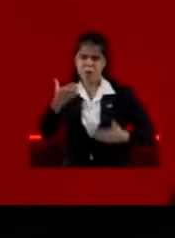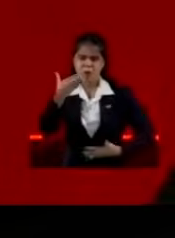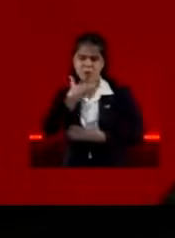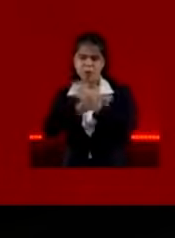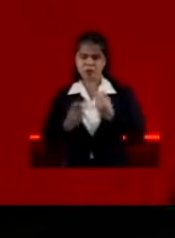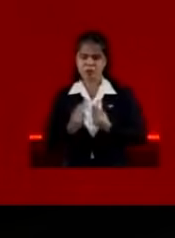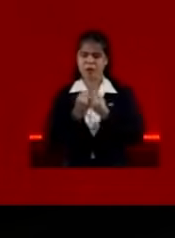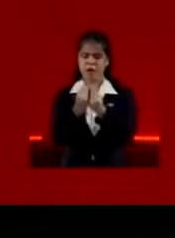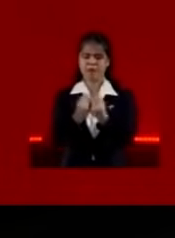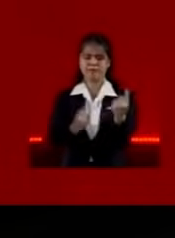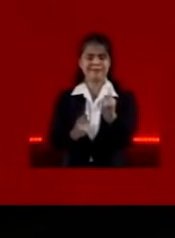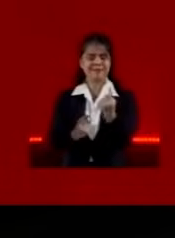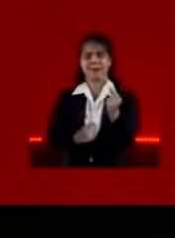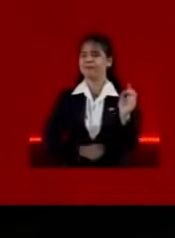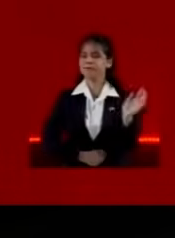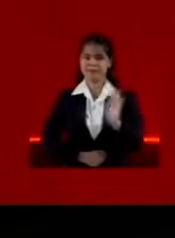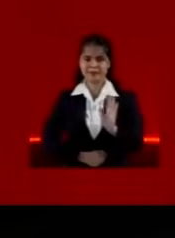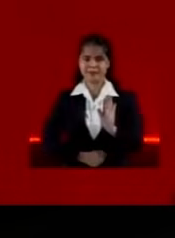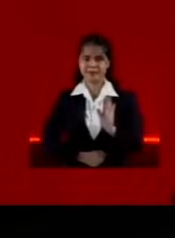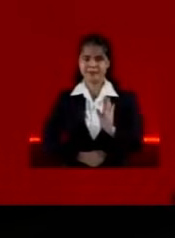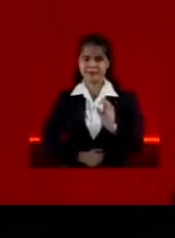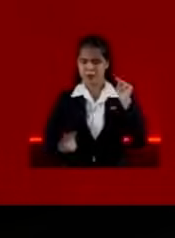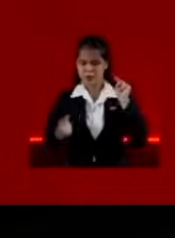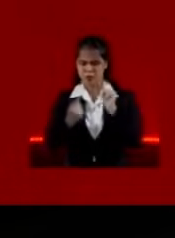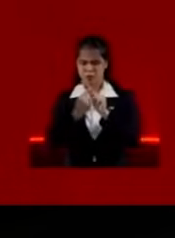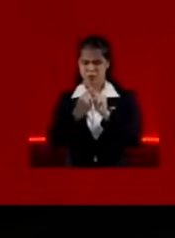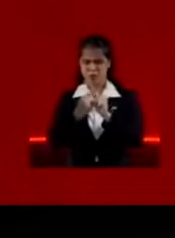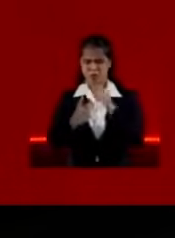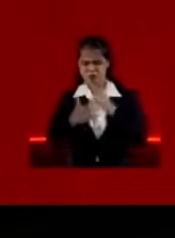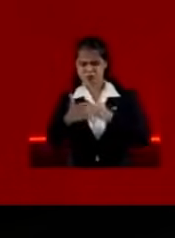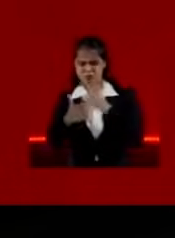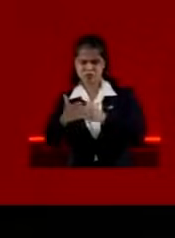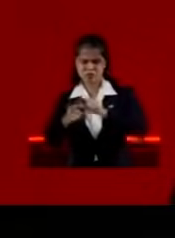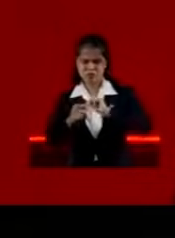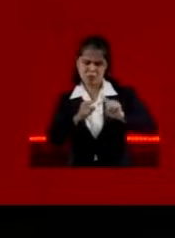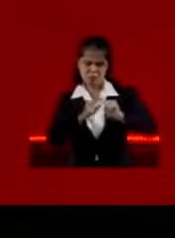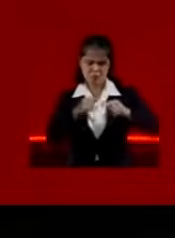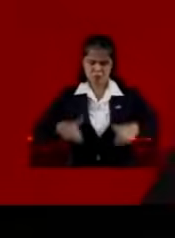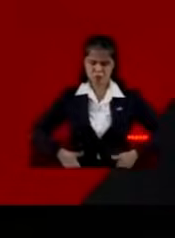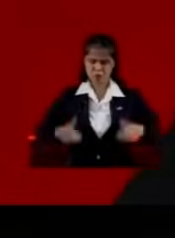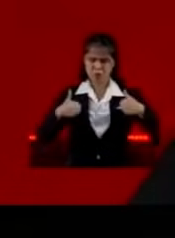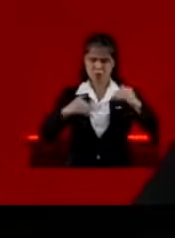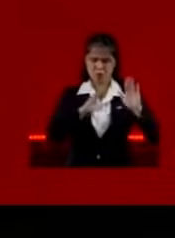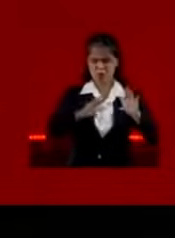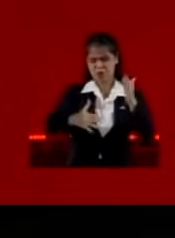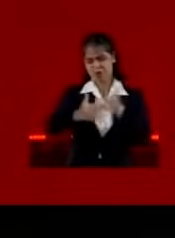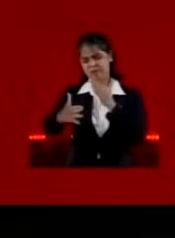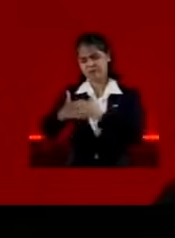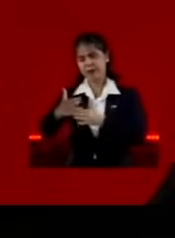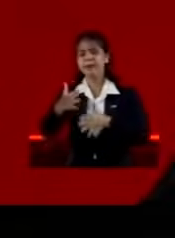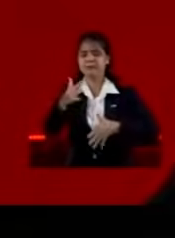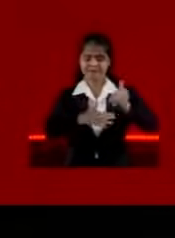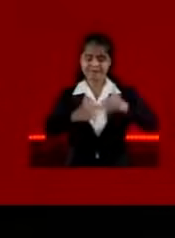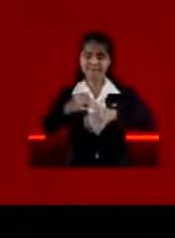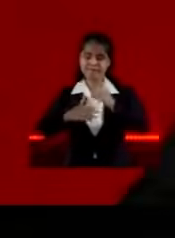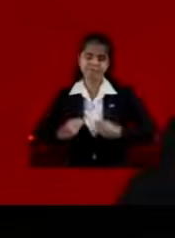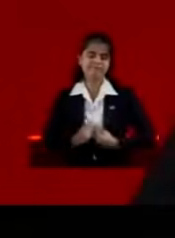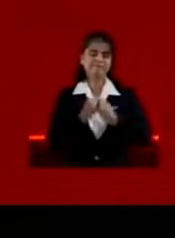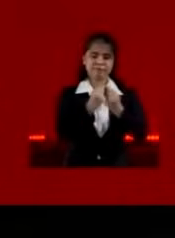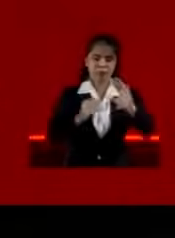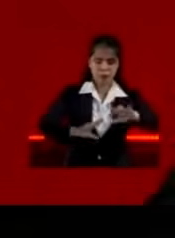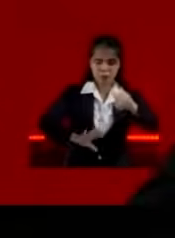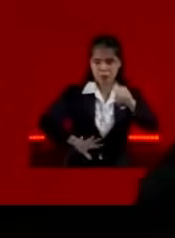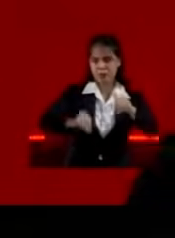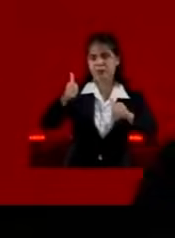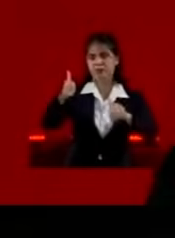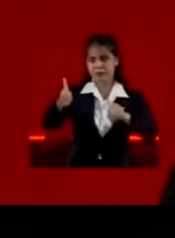รู้เดิมมันมี ครับ คุณเศรษฐาจะทำการบ้านได้ทันพวกนี้รู้ทันพวกนี้ไหมแล้วจะบริหารได้จริง